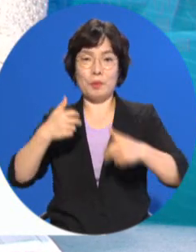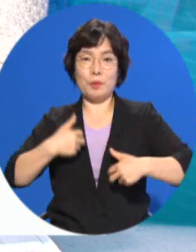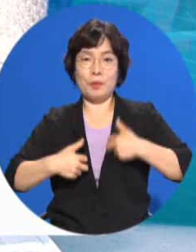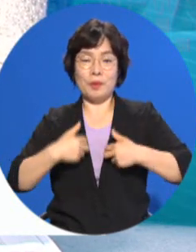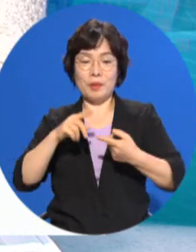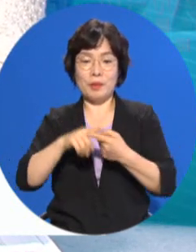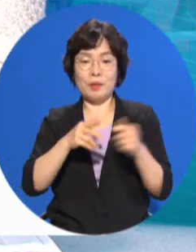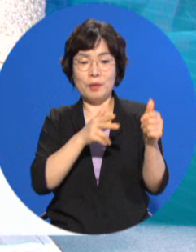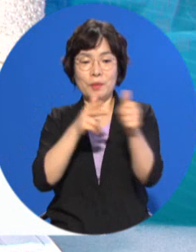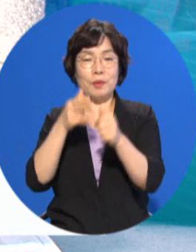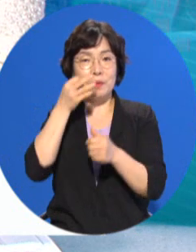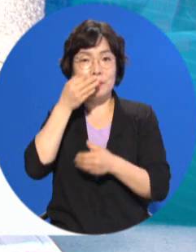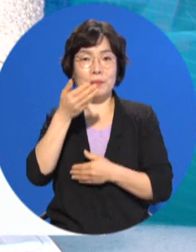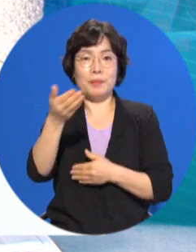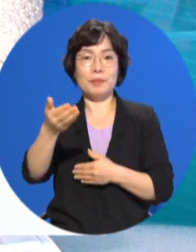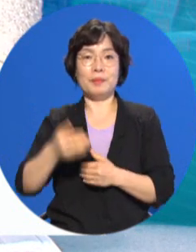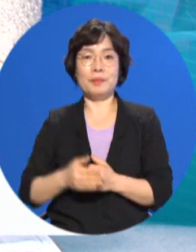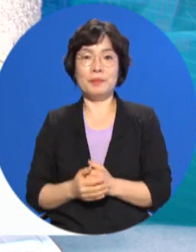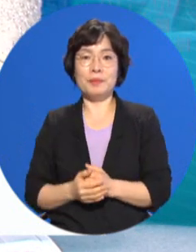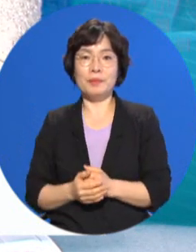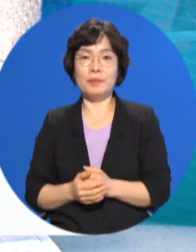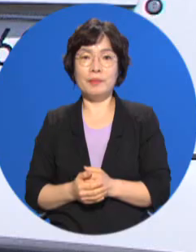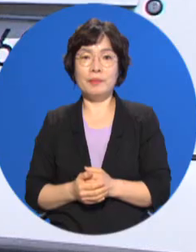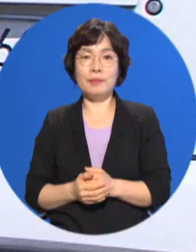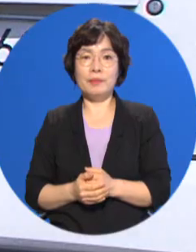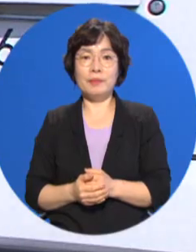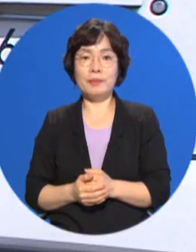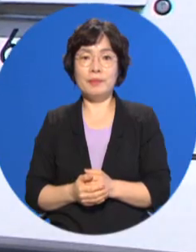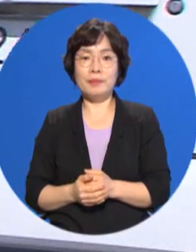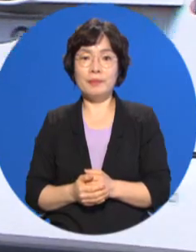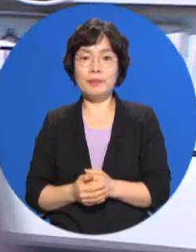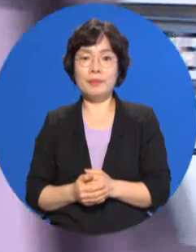즐겼습니다. 조희원 기자가 취재했습니다.